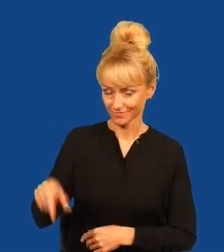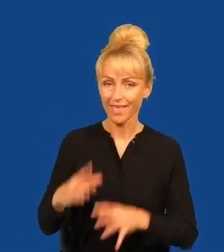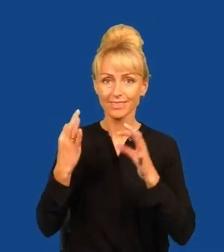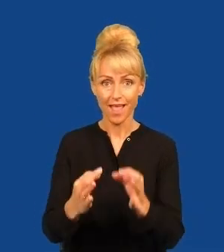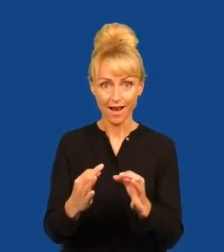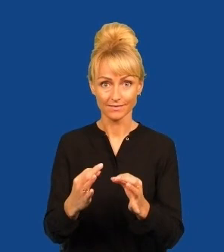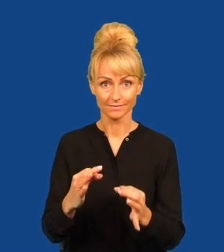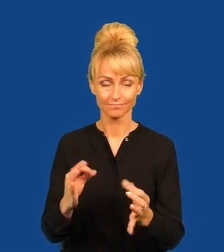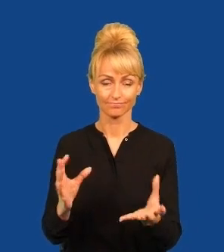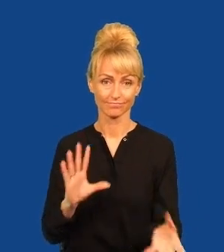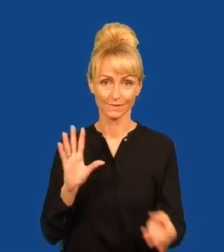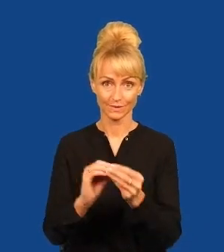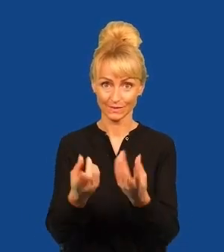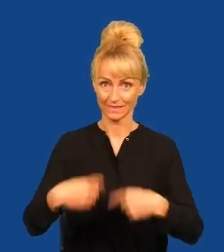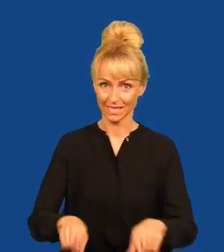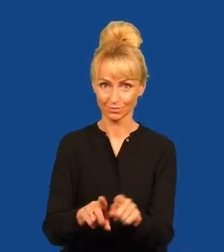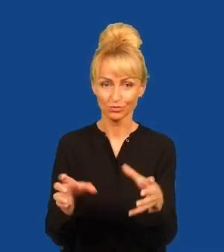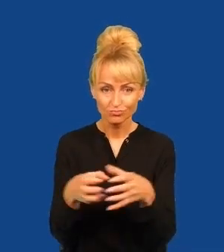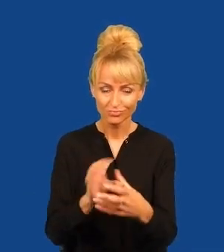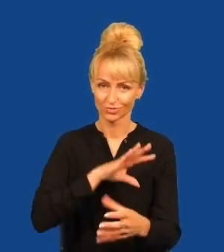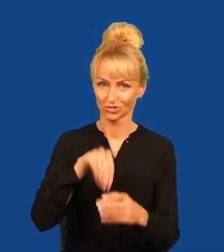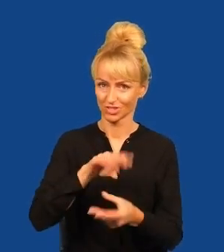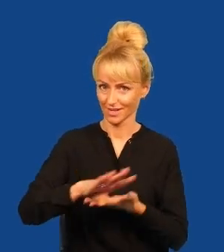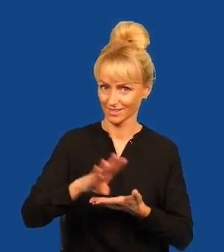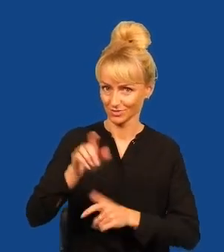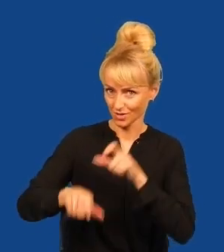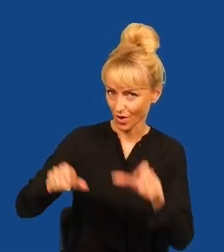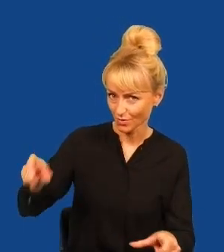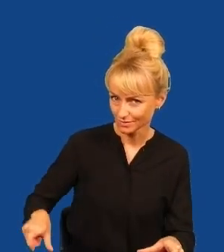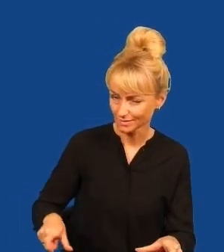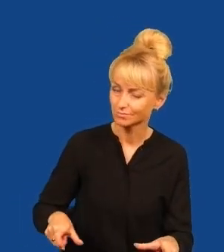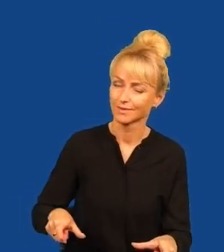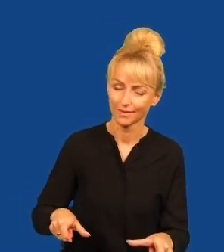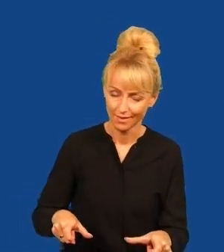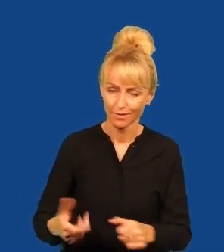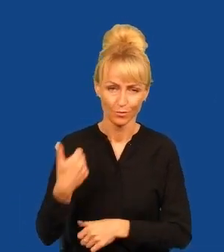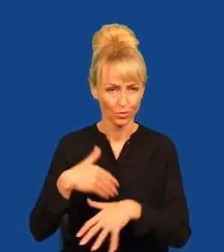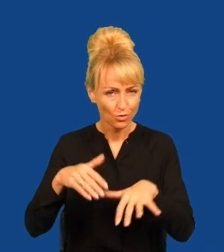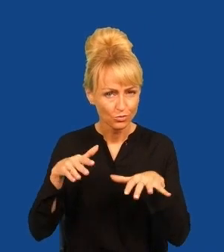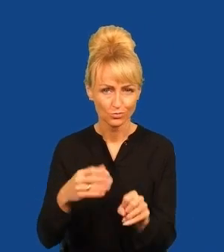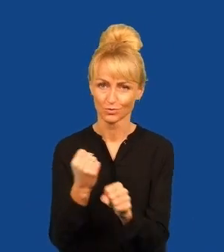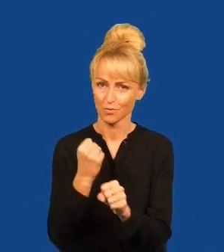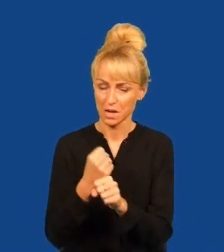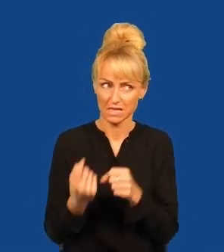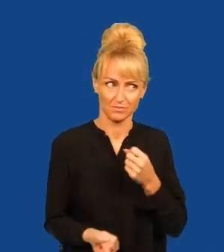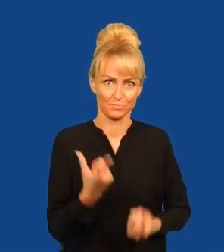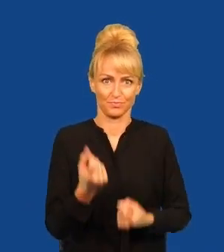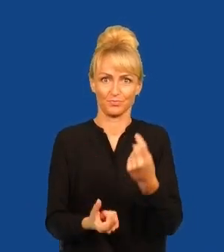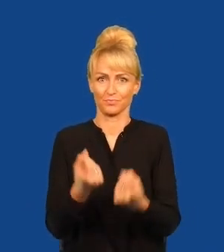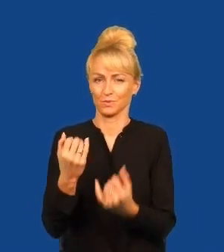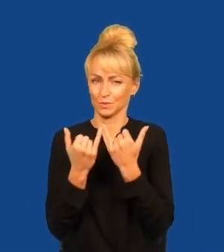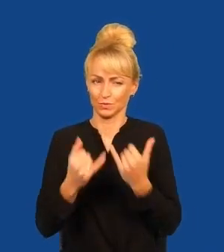więc wierzcie mi na słowo, pracy było sporo, przygód było jeszcze więcej, ale wszystko dlatego,